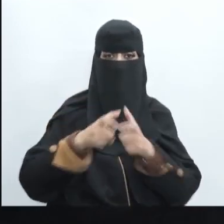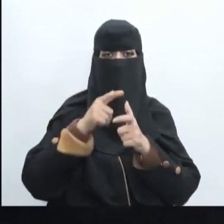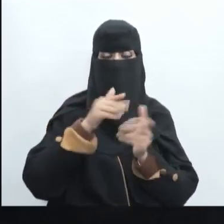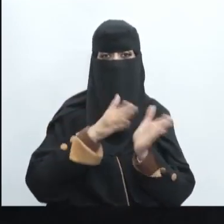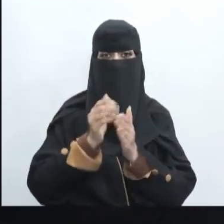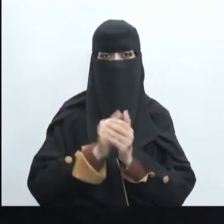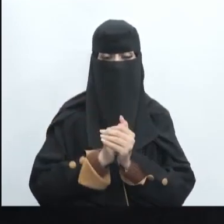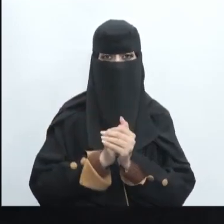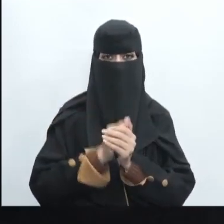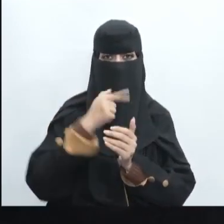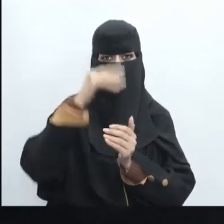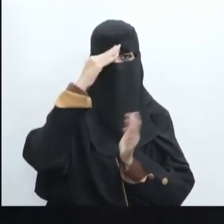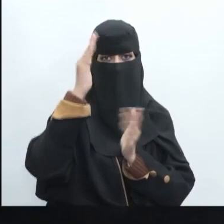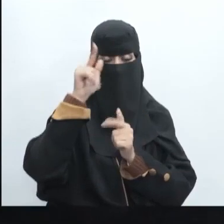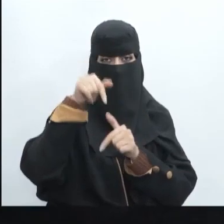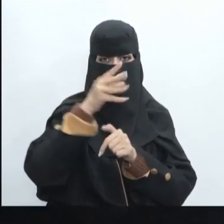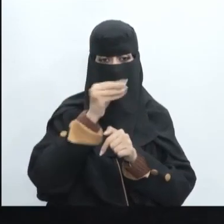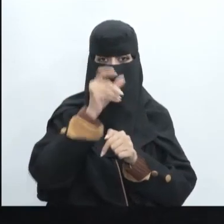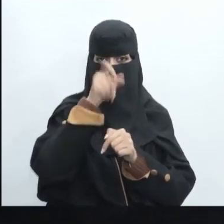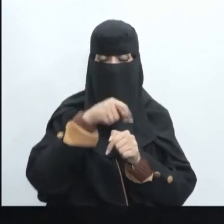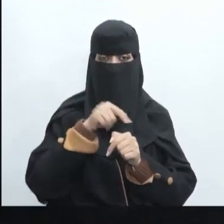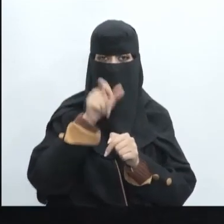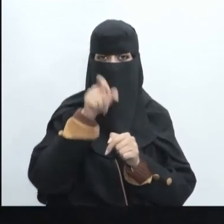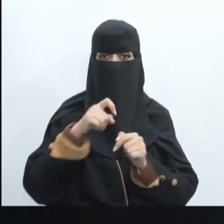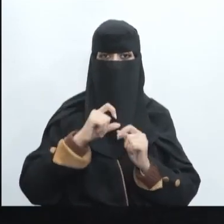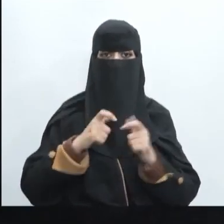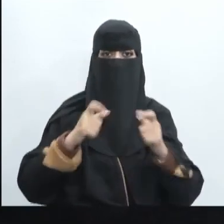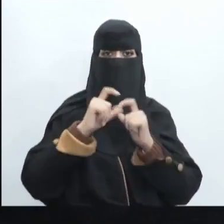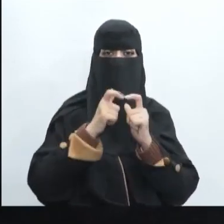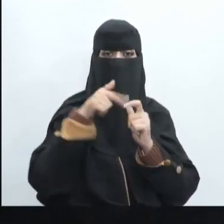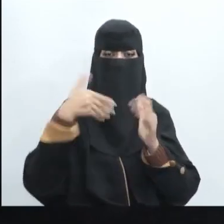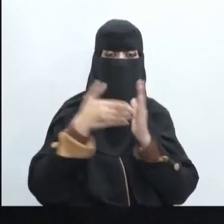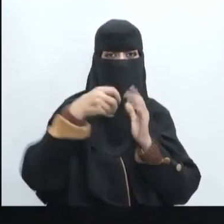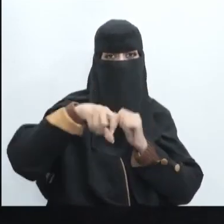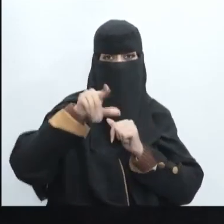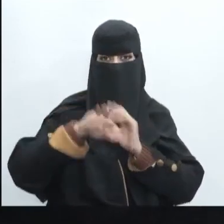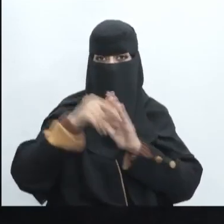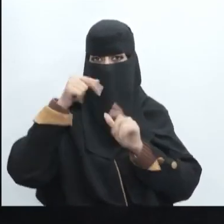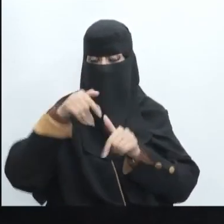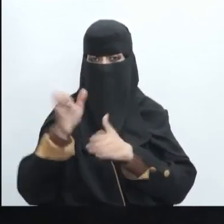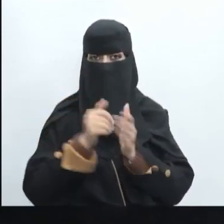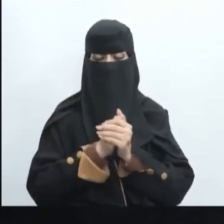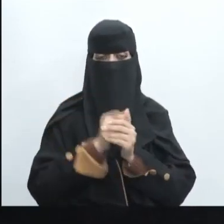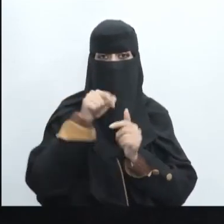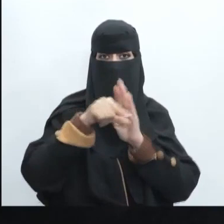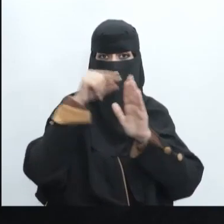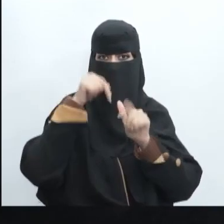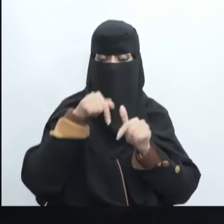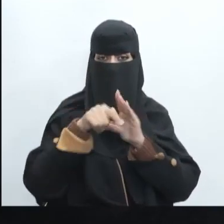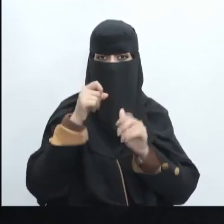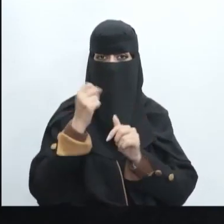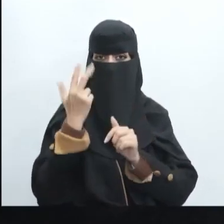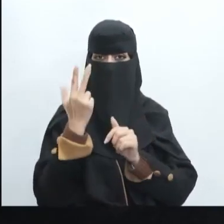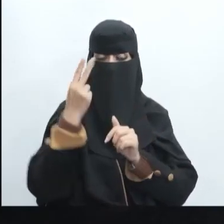وصحبه اجمعين اهلا بكم ابنائي وبناتي الطلاب في الجزء الاخير من درسنا لهذا اليوم درس او الدرس